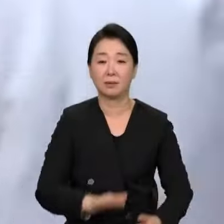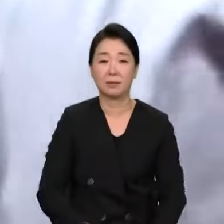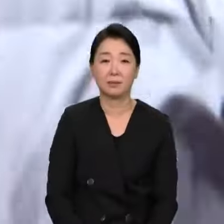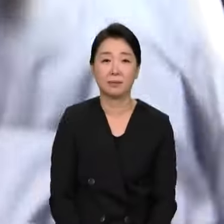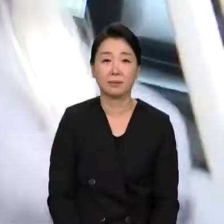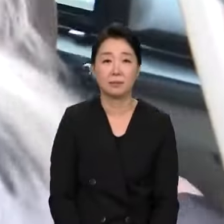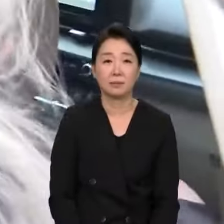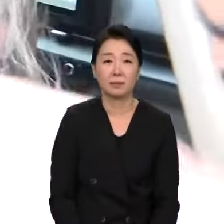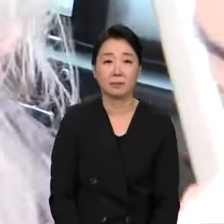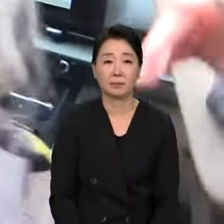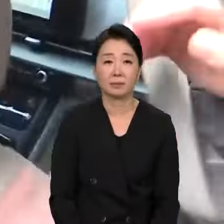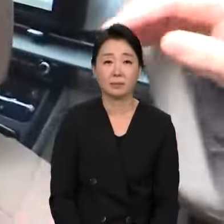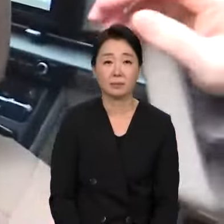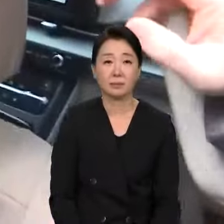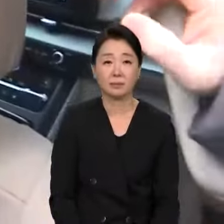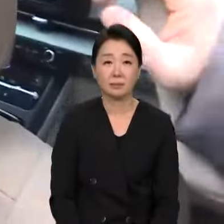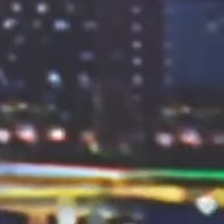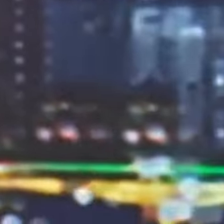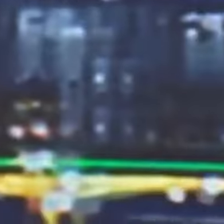JTBC 이한길입니다.